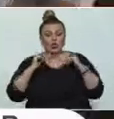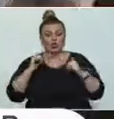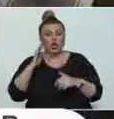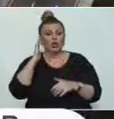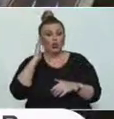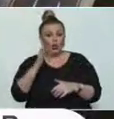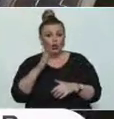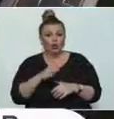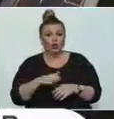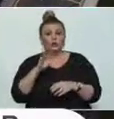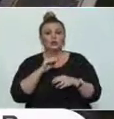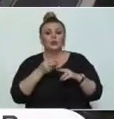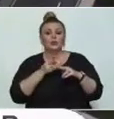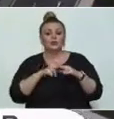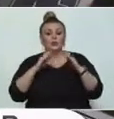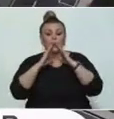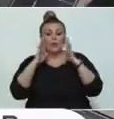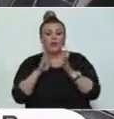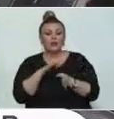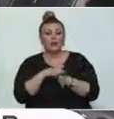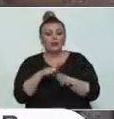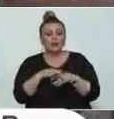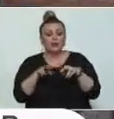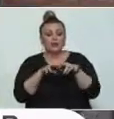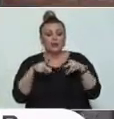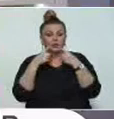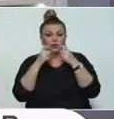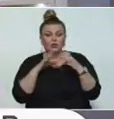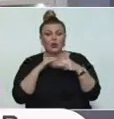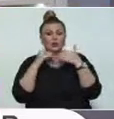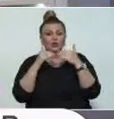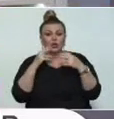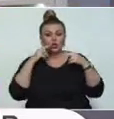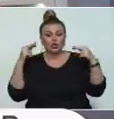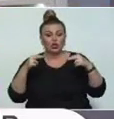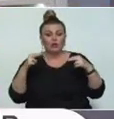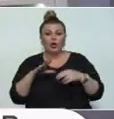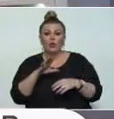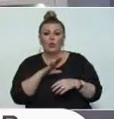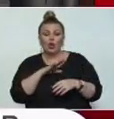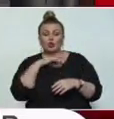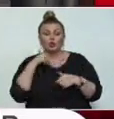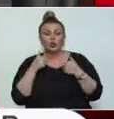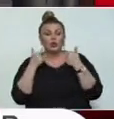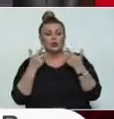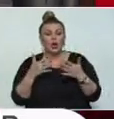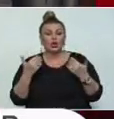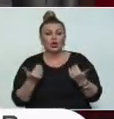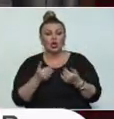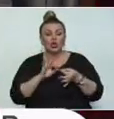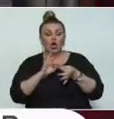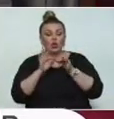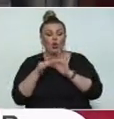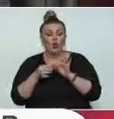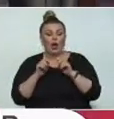qoydu. Mənzil təminatı məsələsinə gəlincə isə nazir əlavə etdi ki, sizlərin şahidli etdiyiniz çoxsaylı yaşayış